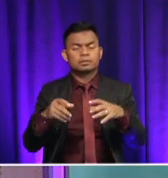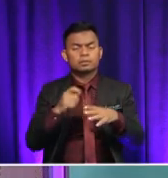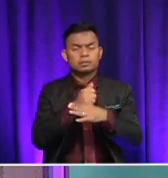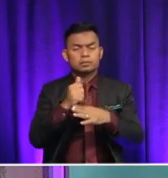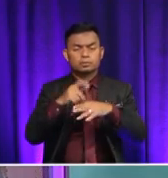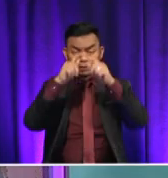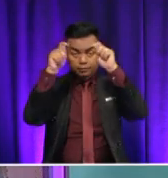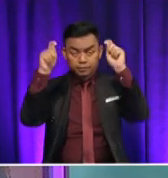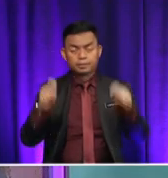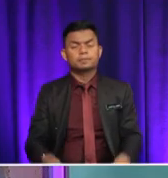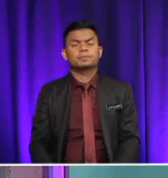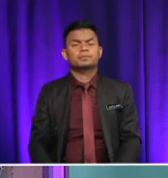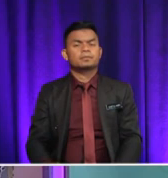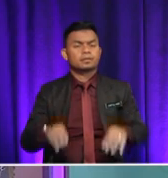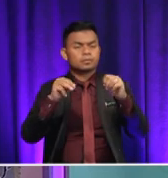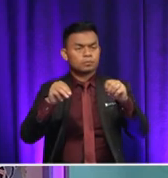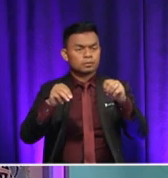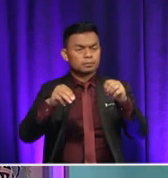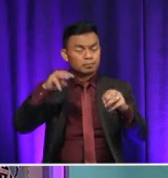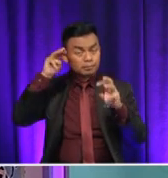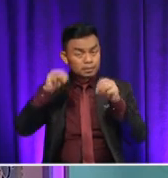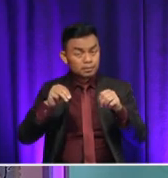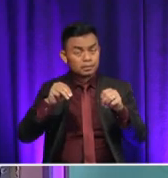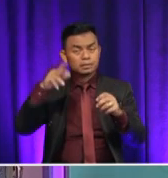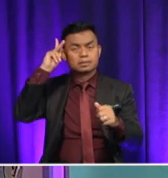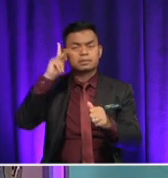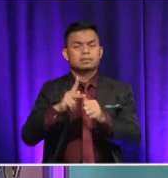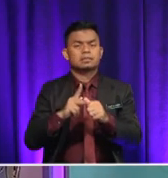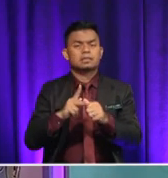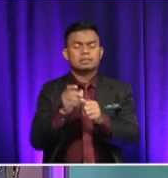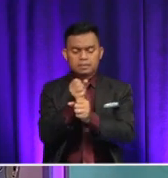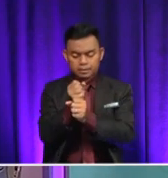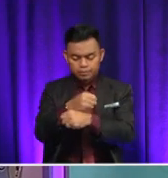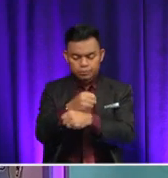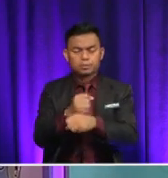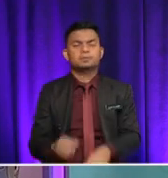juga mesti kenal simbol kalau dia tak kena simbol dia